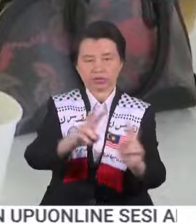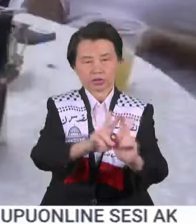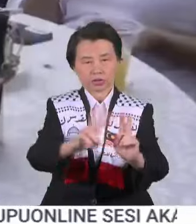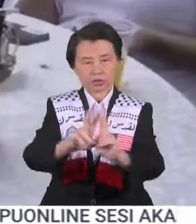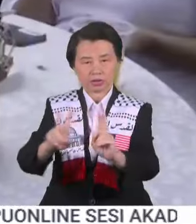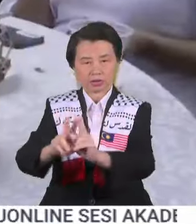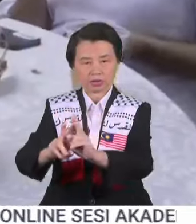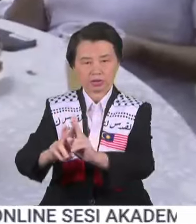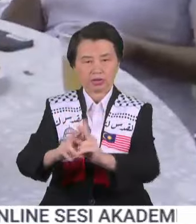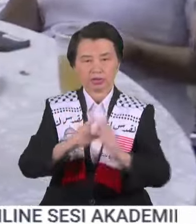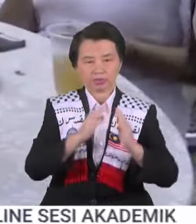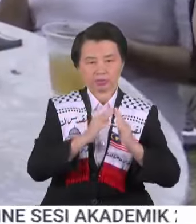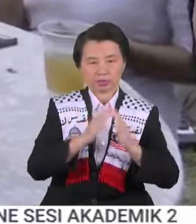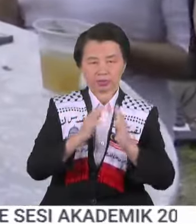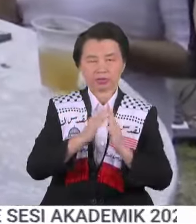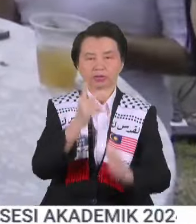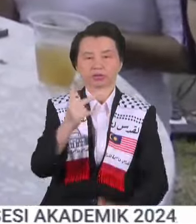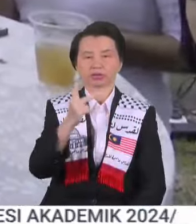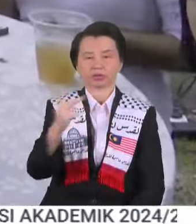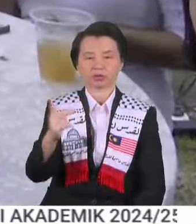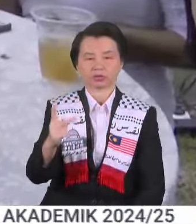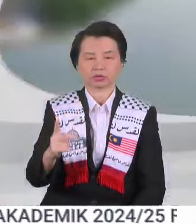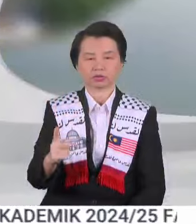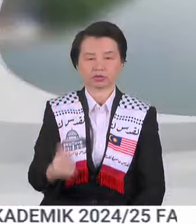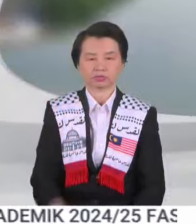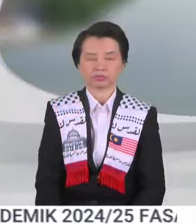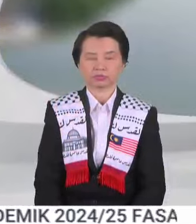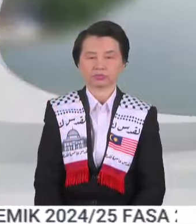kampung pinggiran bandaraya Kota Kinabalu.